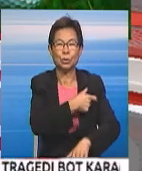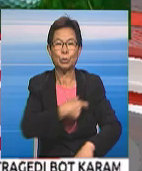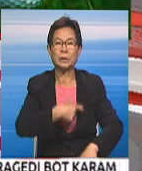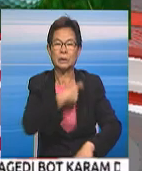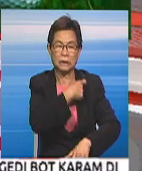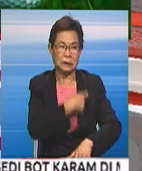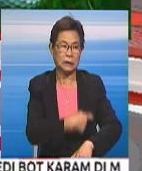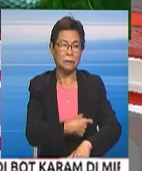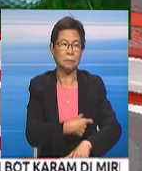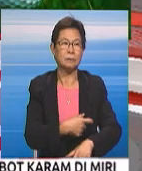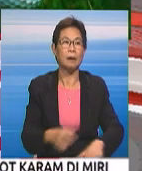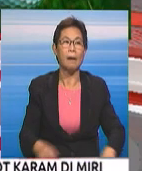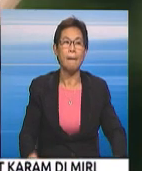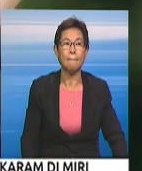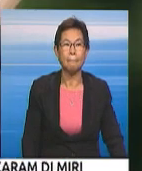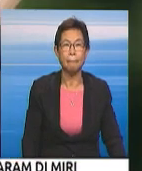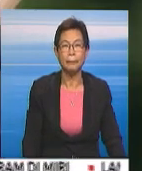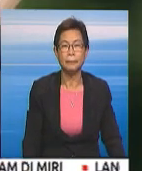Switzerland.